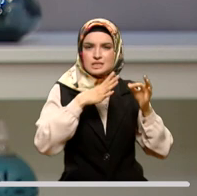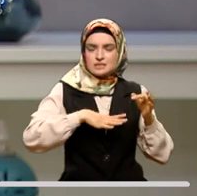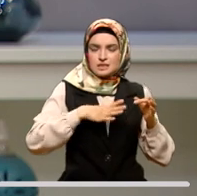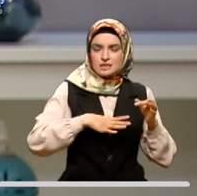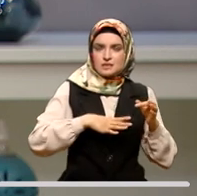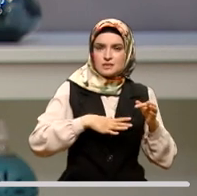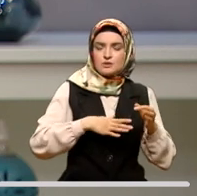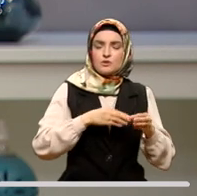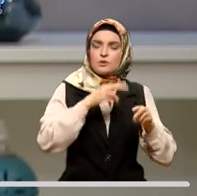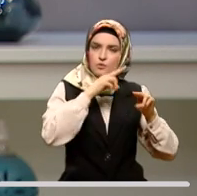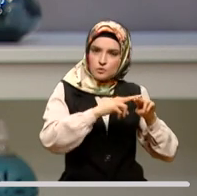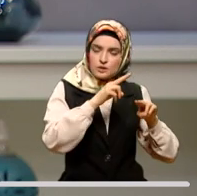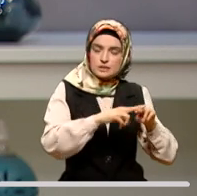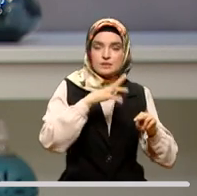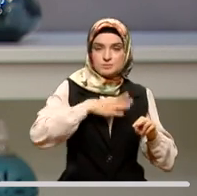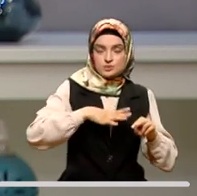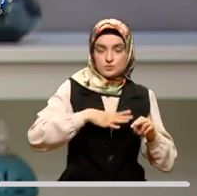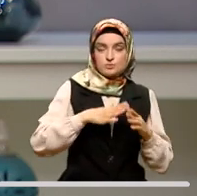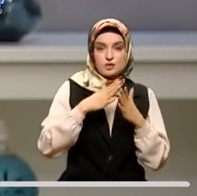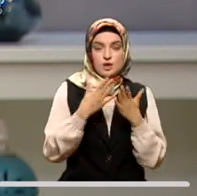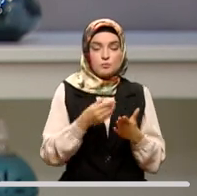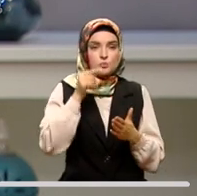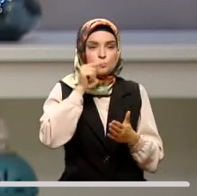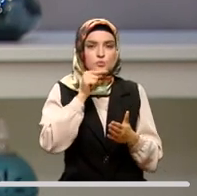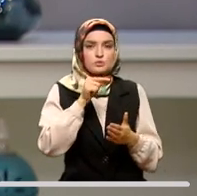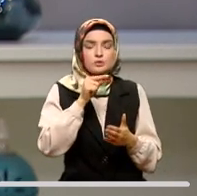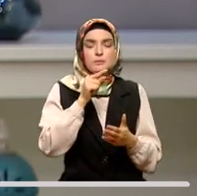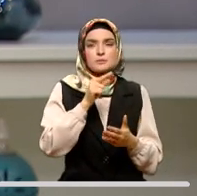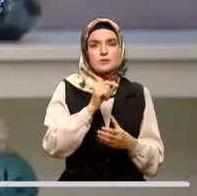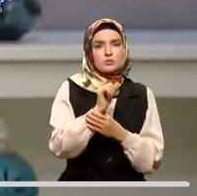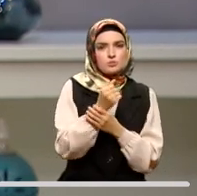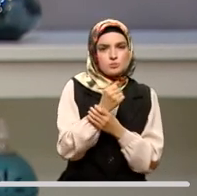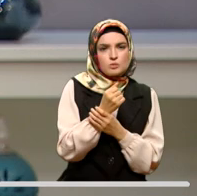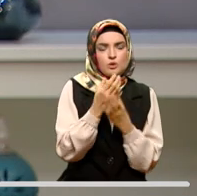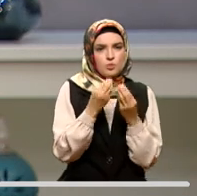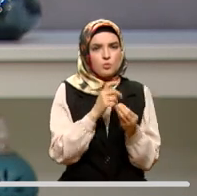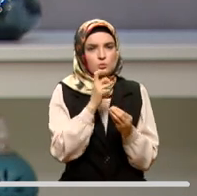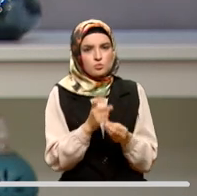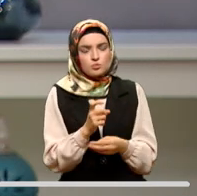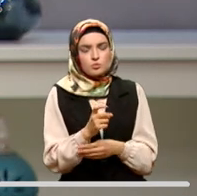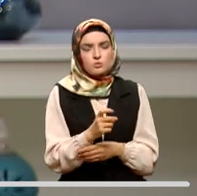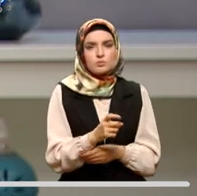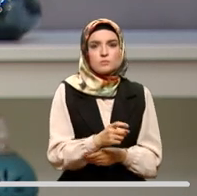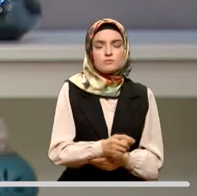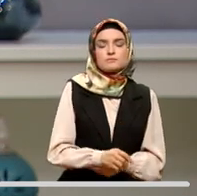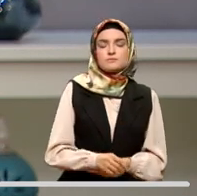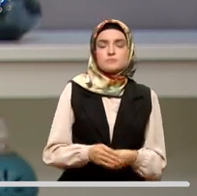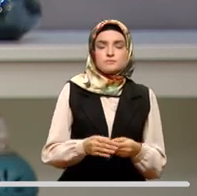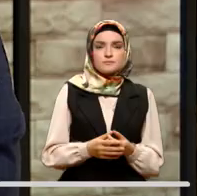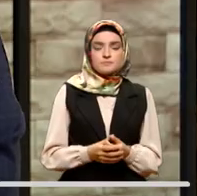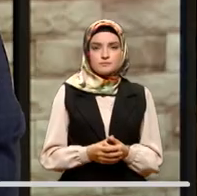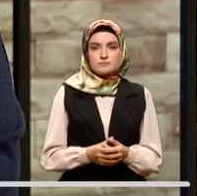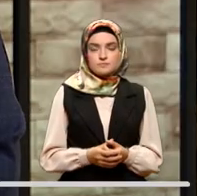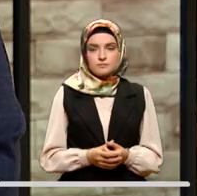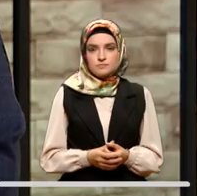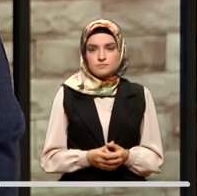belki bazen öğretelim, hani aracı olalım istiyoruz. Ama bu da yine bir profesyonel yaklaşım gerektirir mi? Nasıl elbette ki, yaklaşmalıyız? Yani